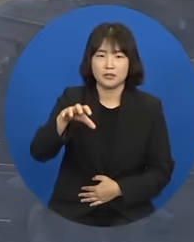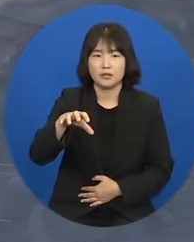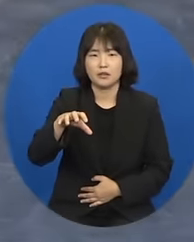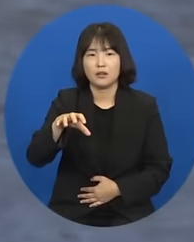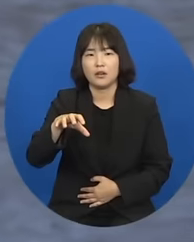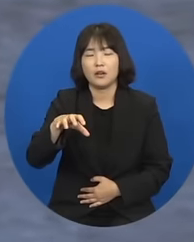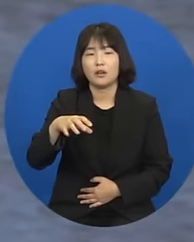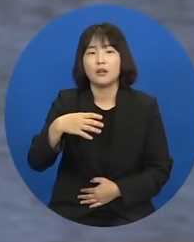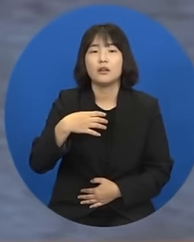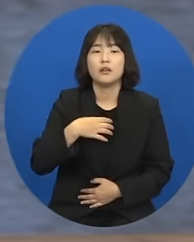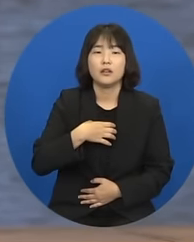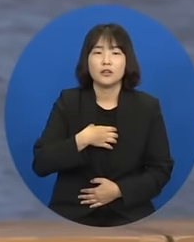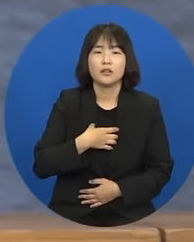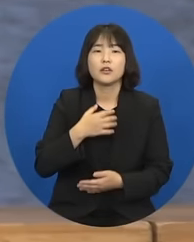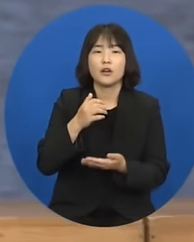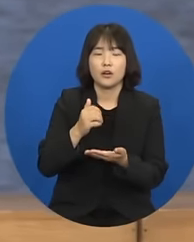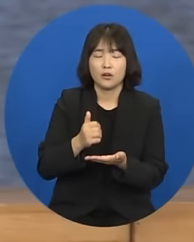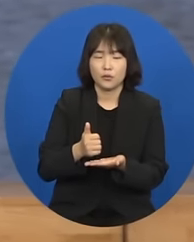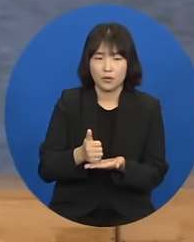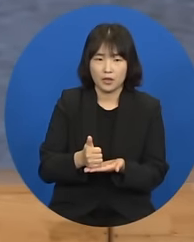앞에서